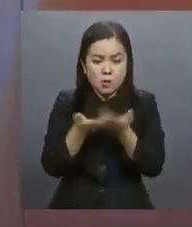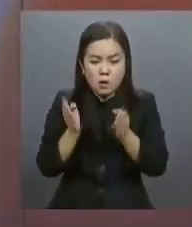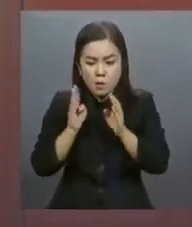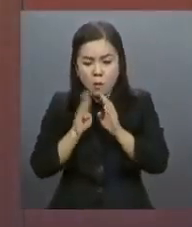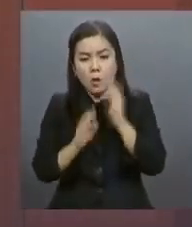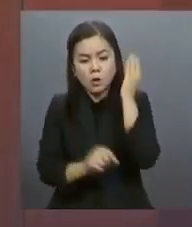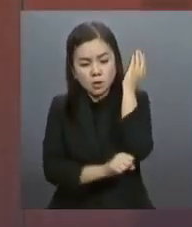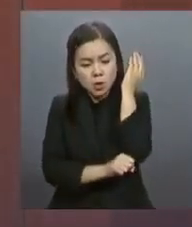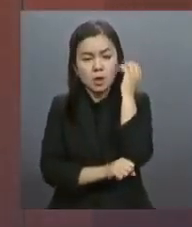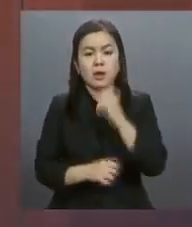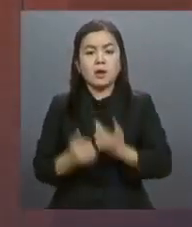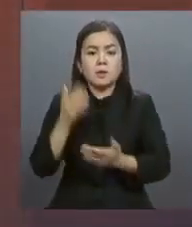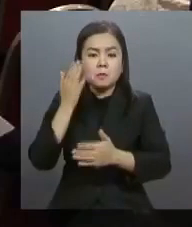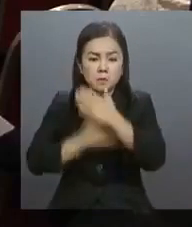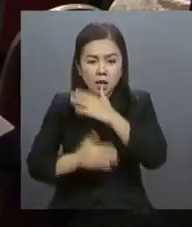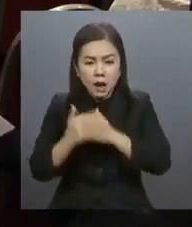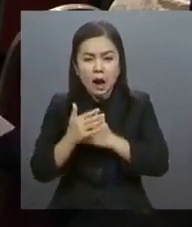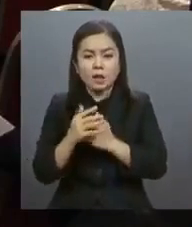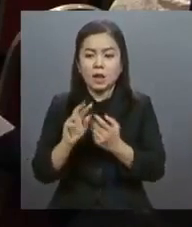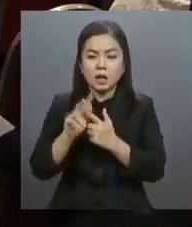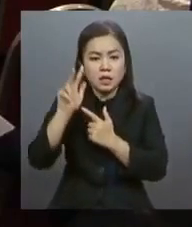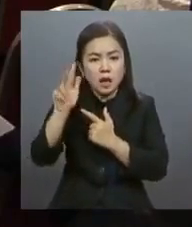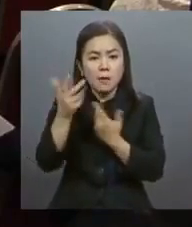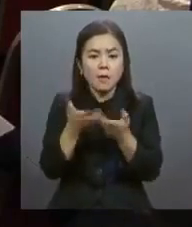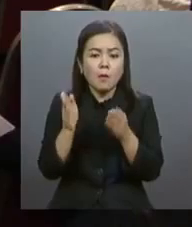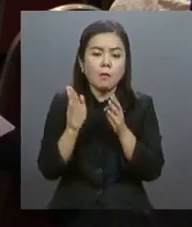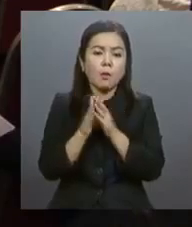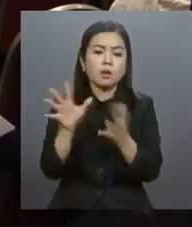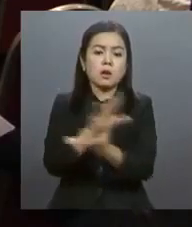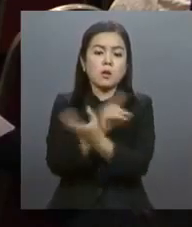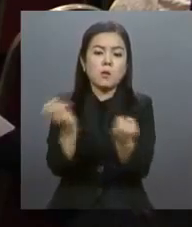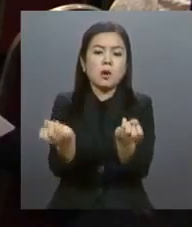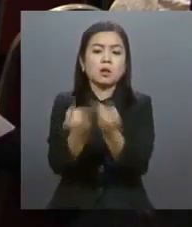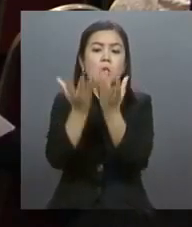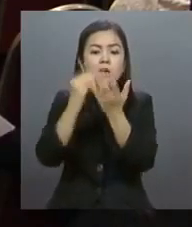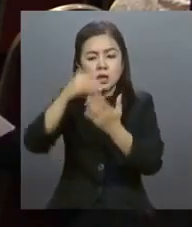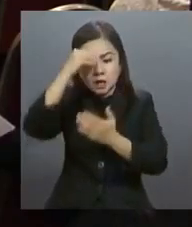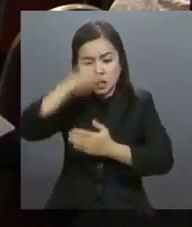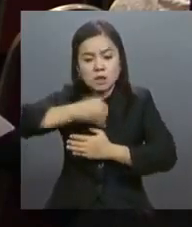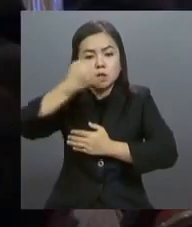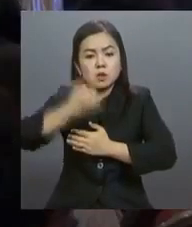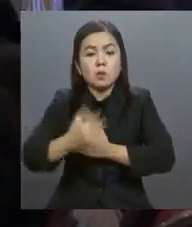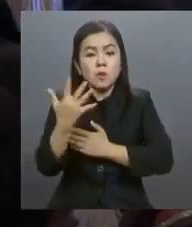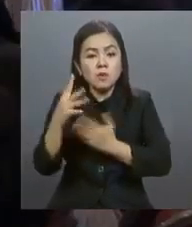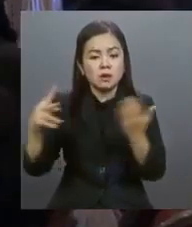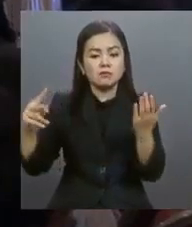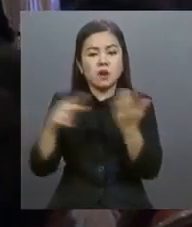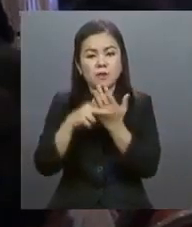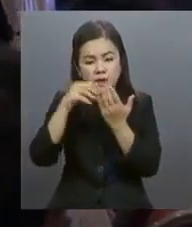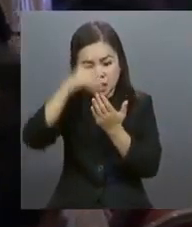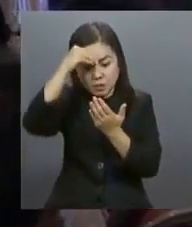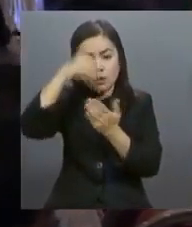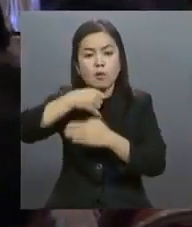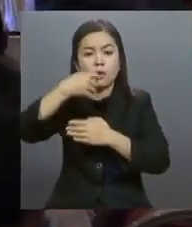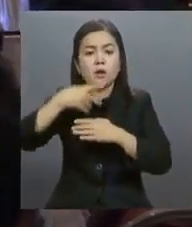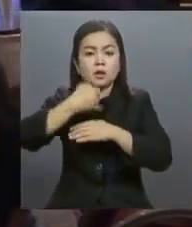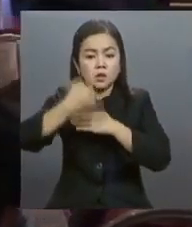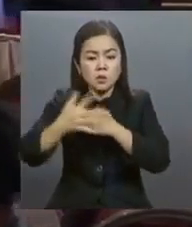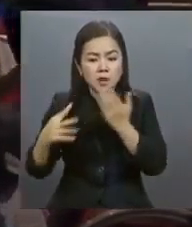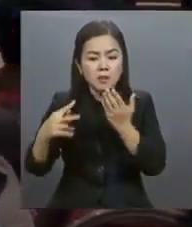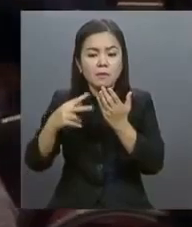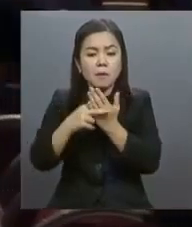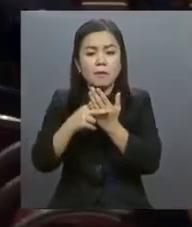าเรื่องของทางสังคมค่ะวันที่3ของการจัดประชุมนวัตกรรมการเรียนรู้เพื่อเด็กและเยาวชนนอกระบบการศึกษ